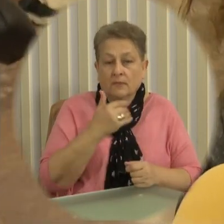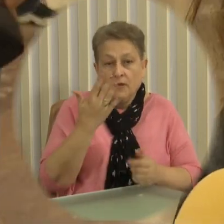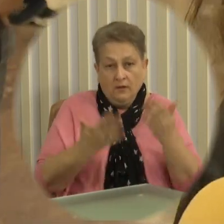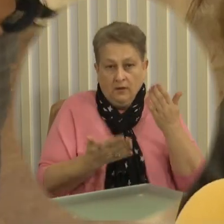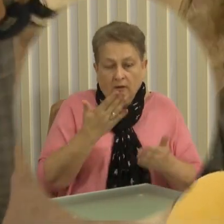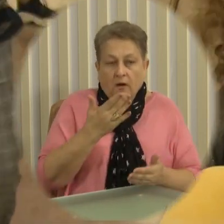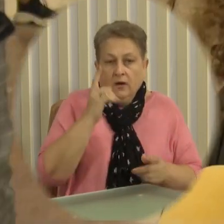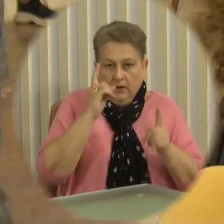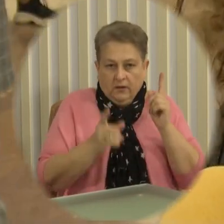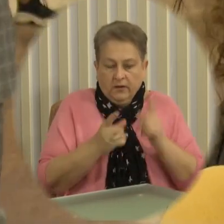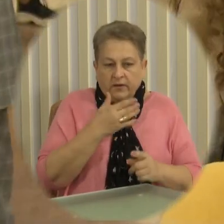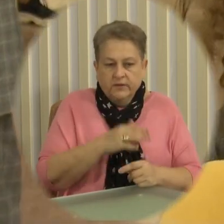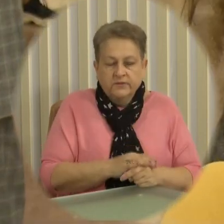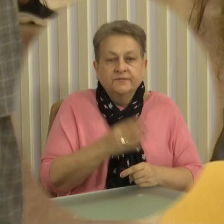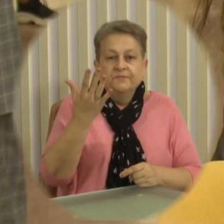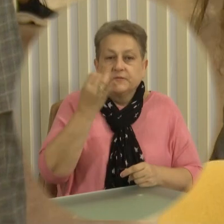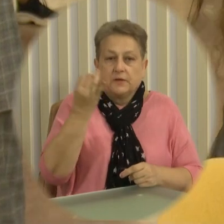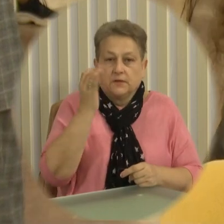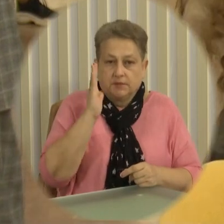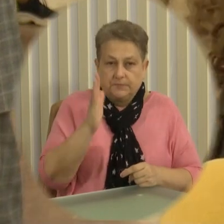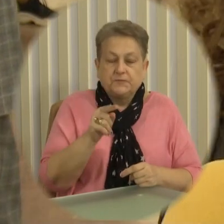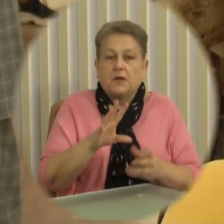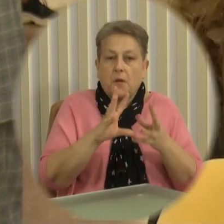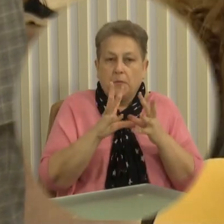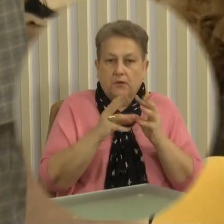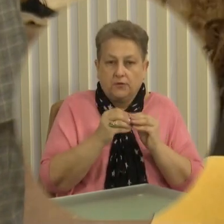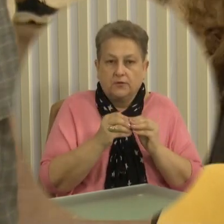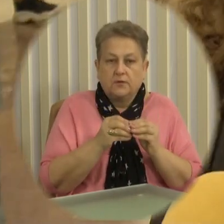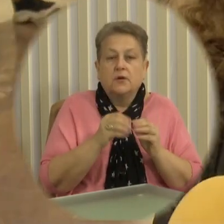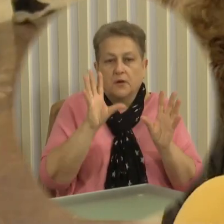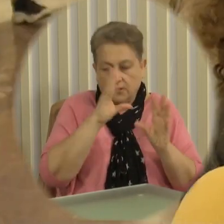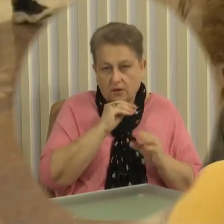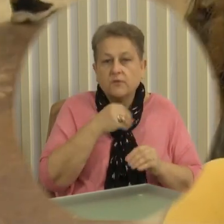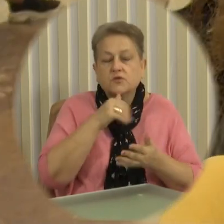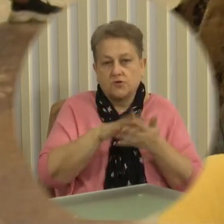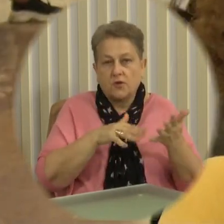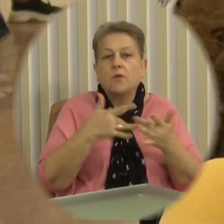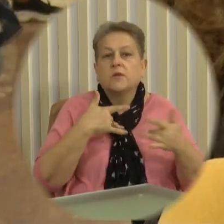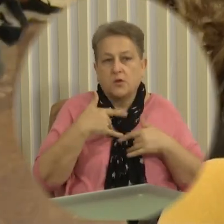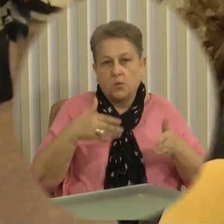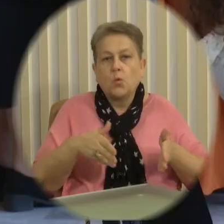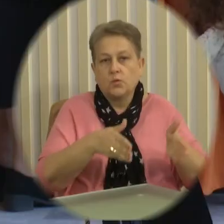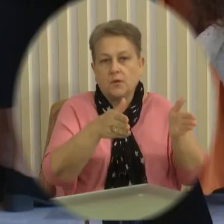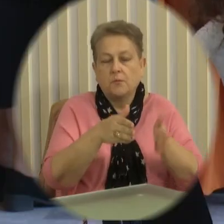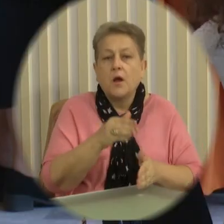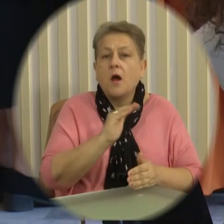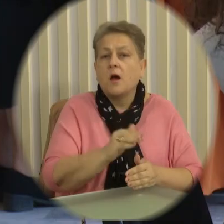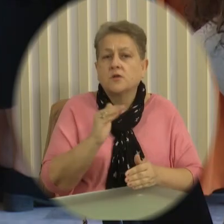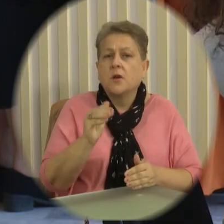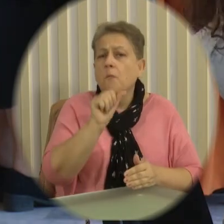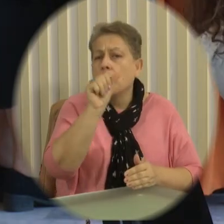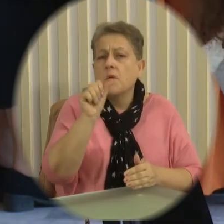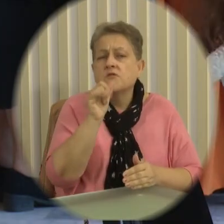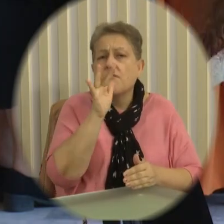եթե իրոք հետաքրքիր լինի այս ամեն ինչին, հնարավոր է շարունակեմ հենց թատրոնի ուղությամբ։ Աշակերտները մեկ